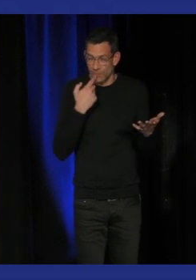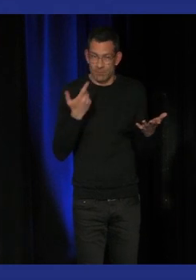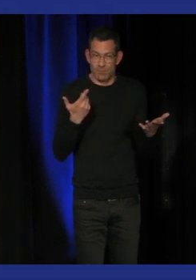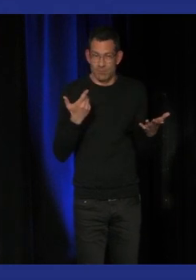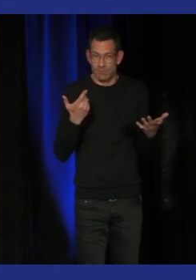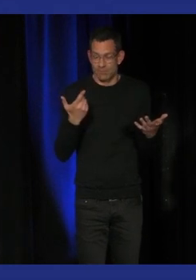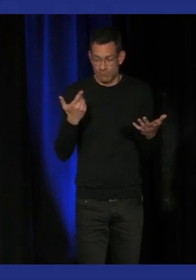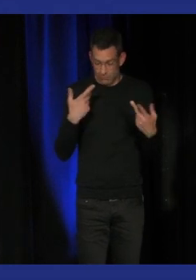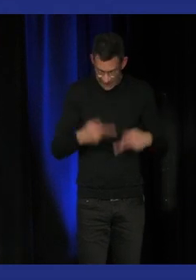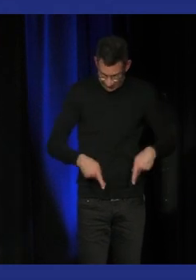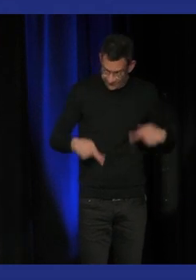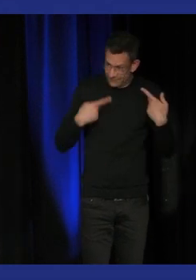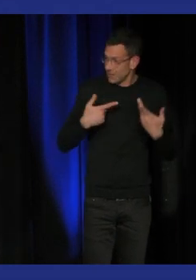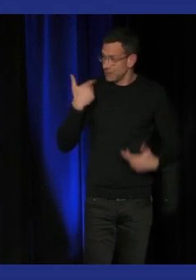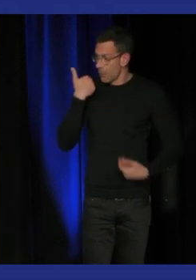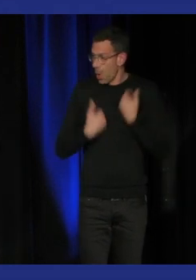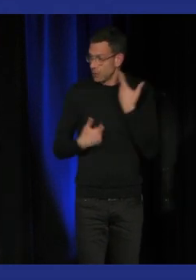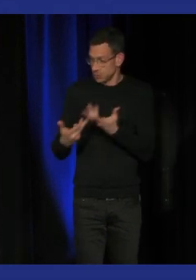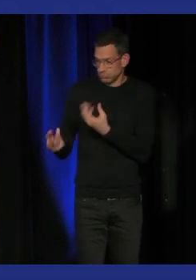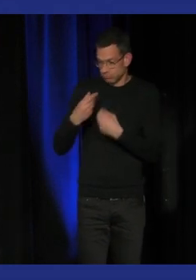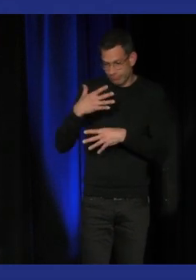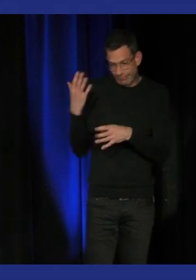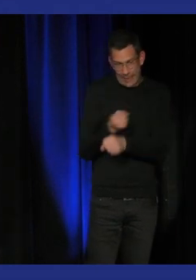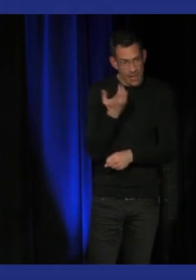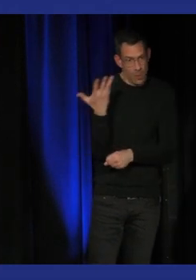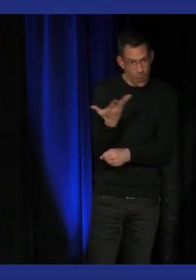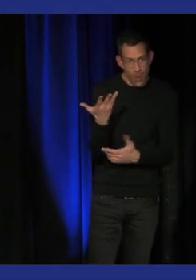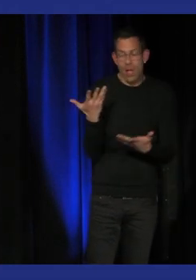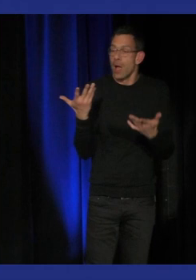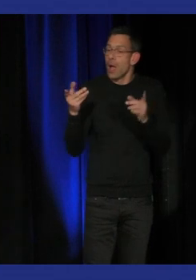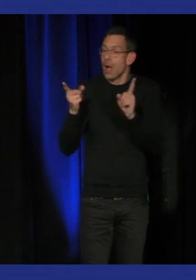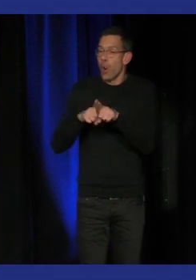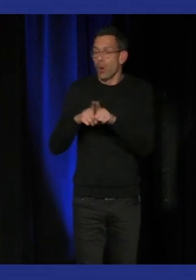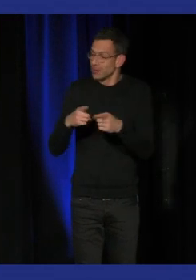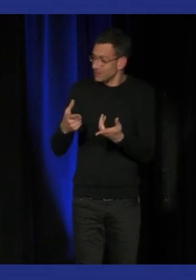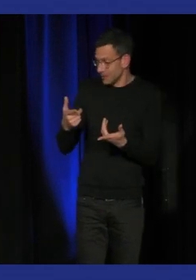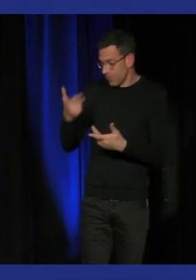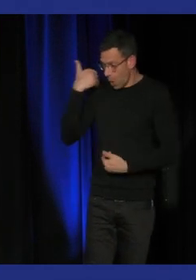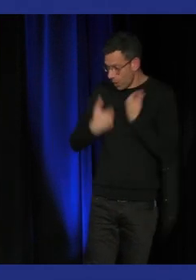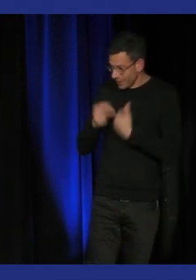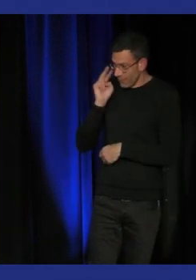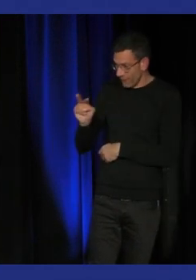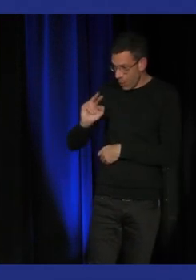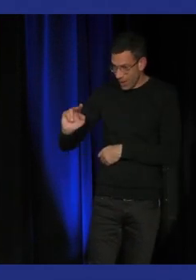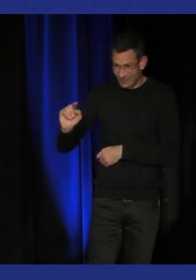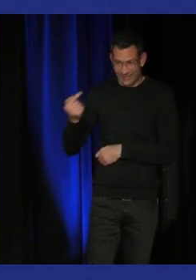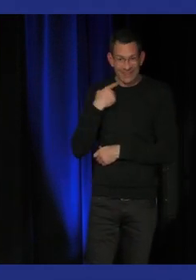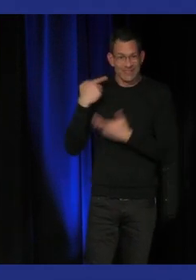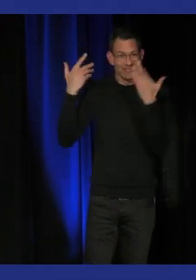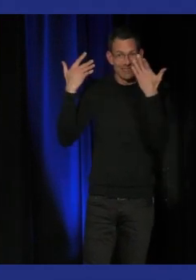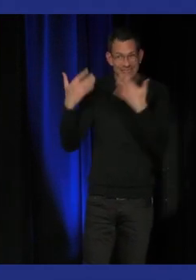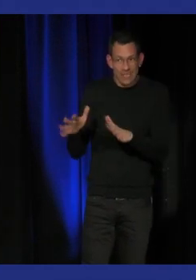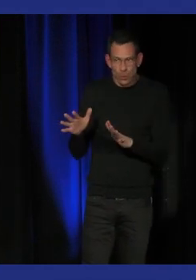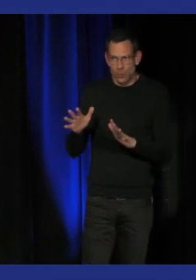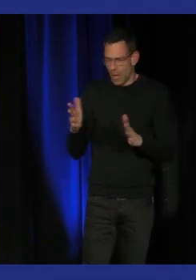du handicap dans nos vies et de sortir de cette vision du handicap en termes uniquement de déficit. Du coup, de manière un peu plus